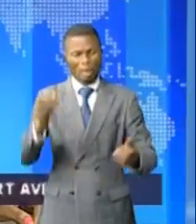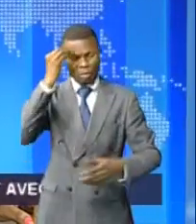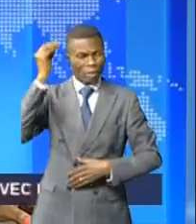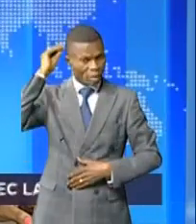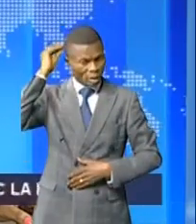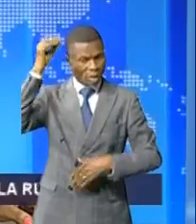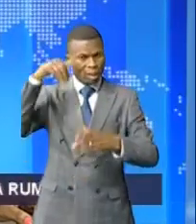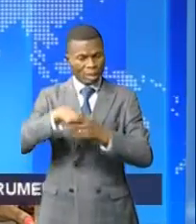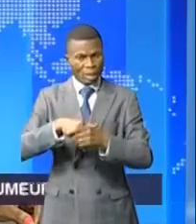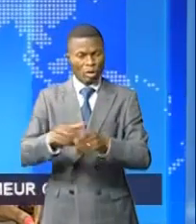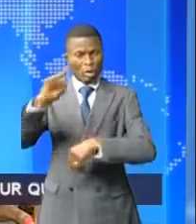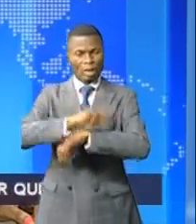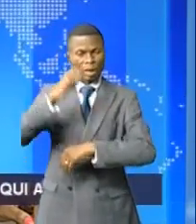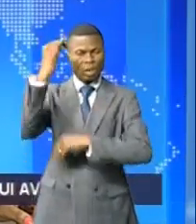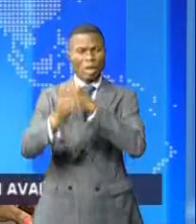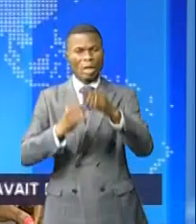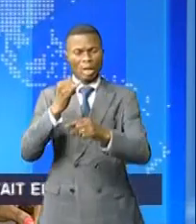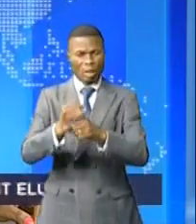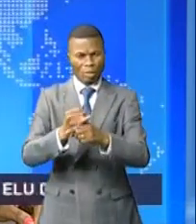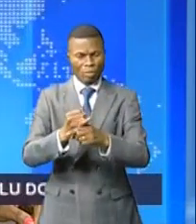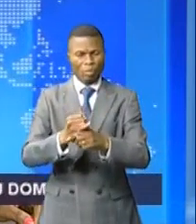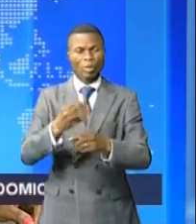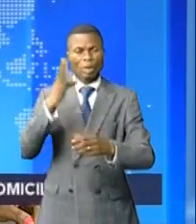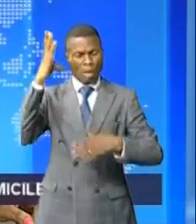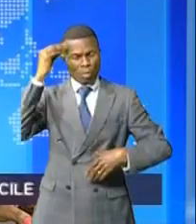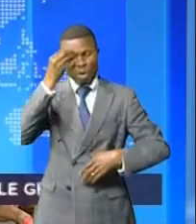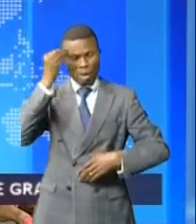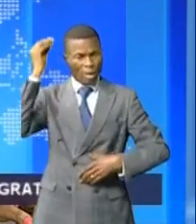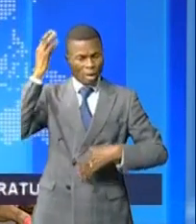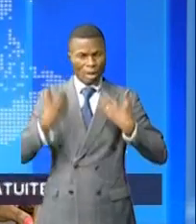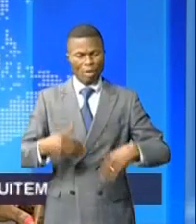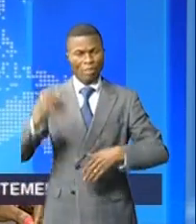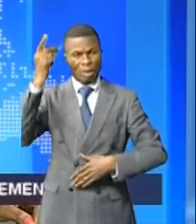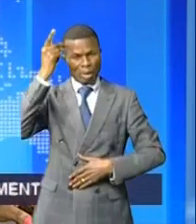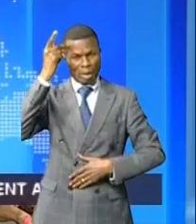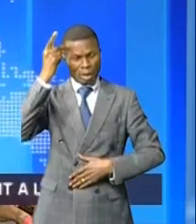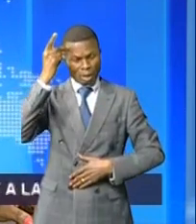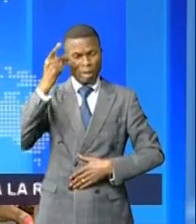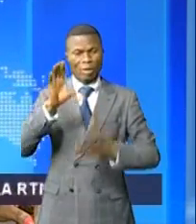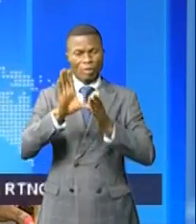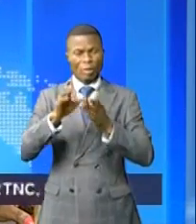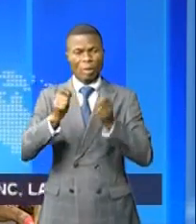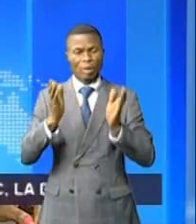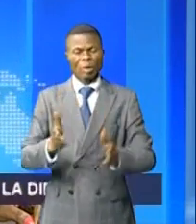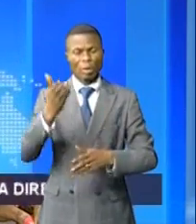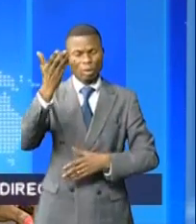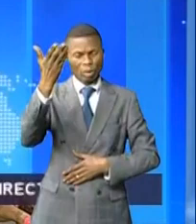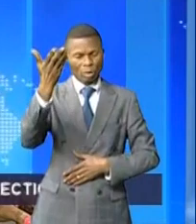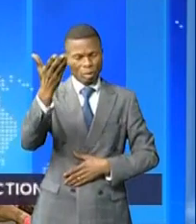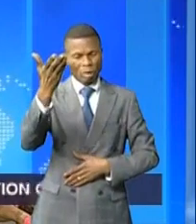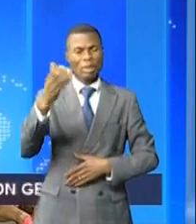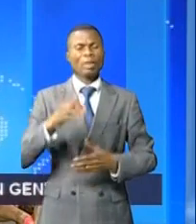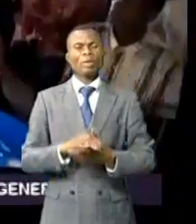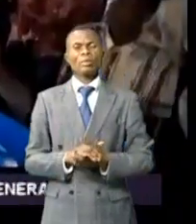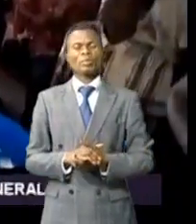à l'occasion de la journée internationale de l'autisme célébrée ici à Kinshasa. Paulette Lomba et Siandé Maka étaient sur